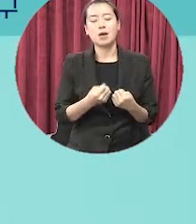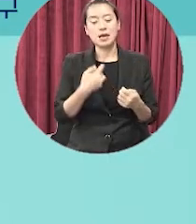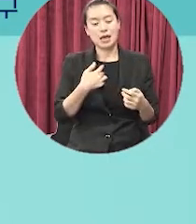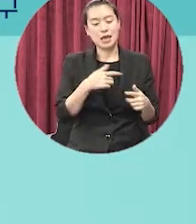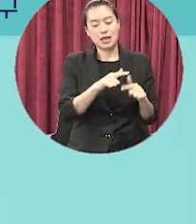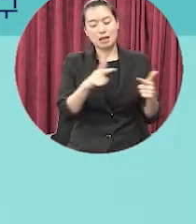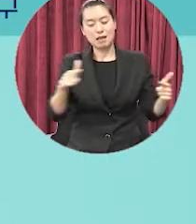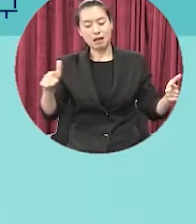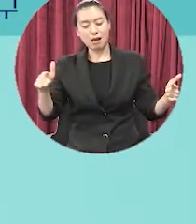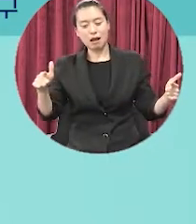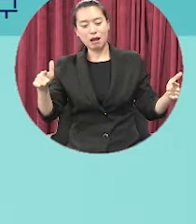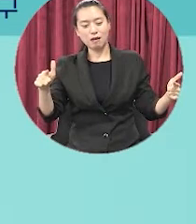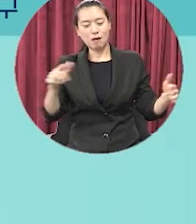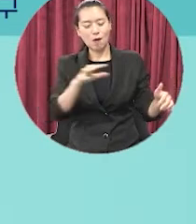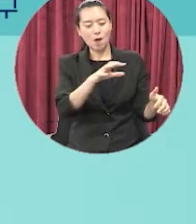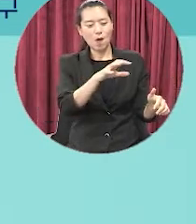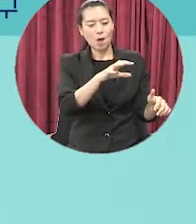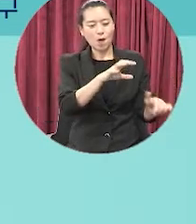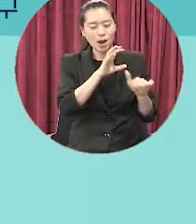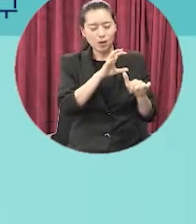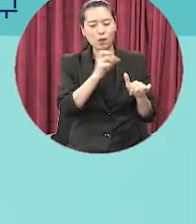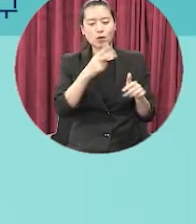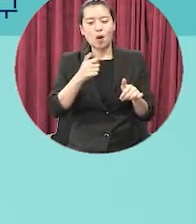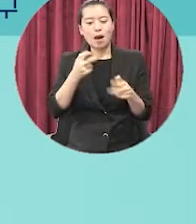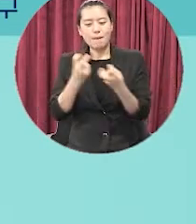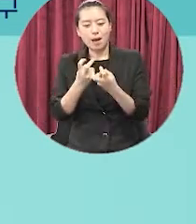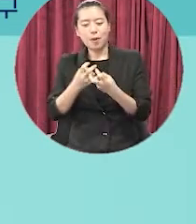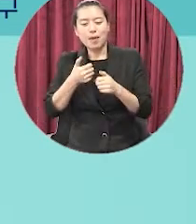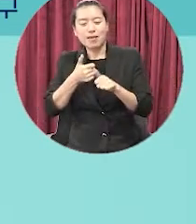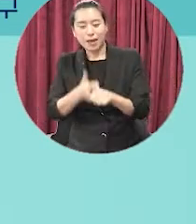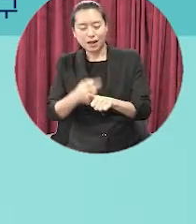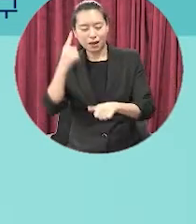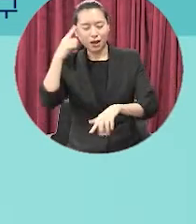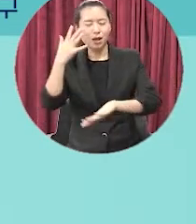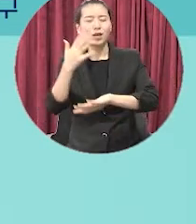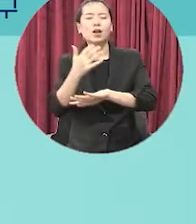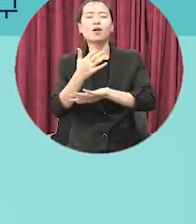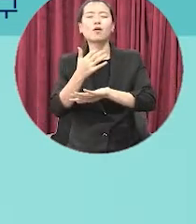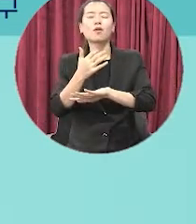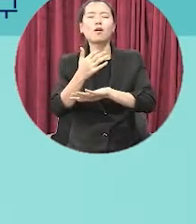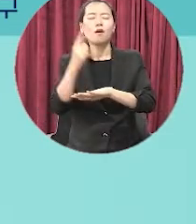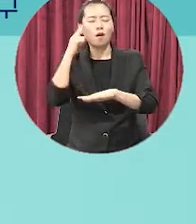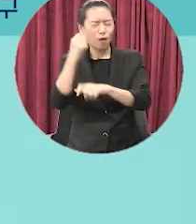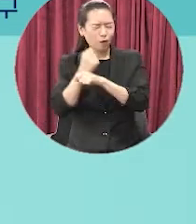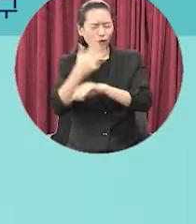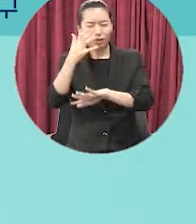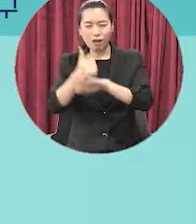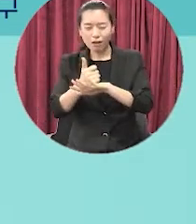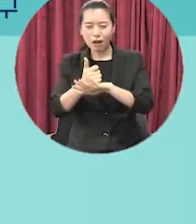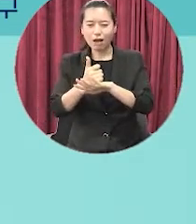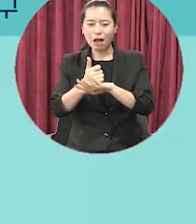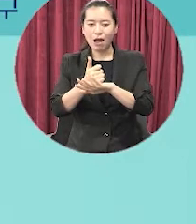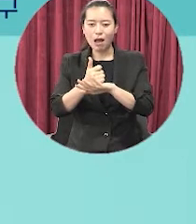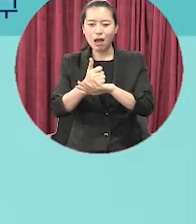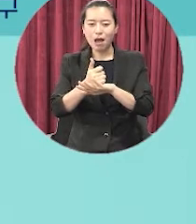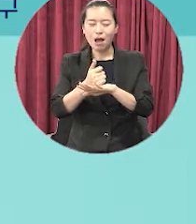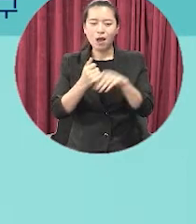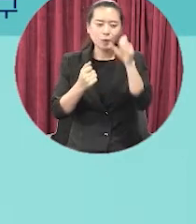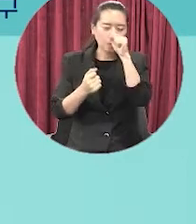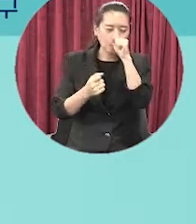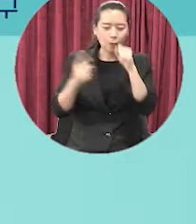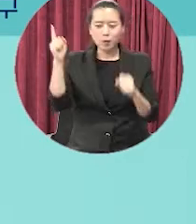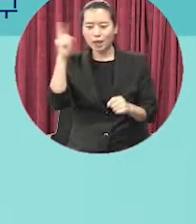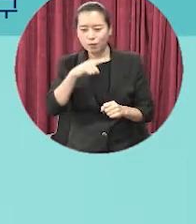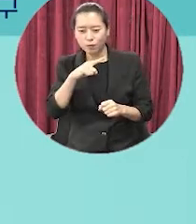아마 이런식으로 될겁니다 데이터와 방법에 따라서 뭐 연구결과가 해저드가 올라가게 나오기도 하고 낮게 나오기도 하거나 관계 업계